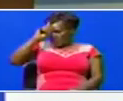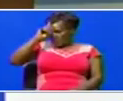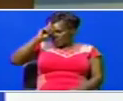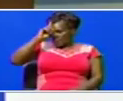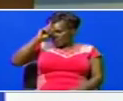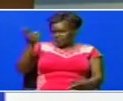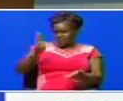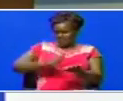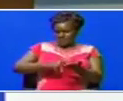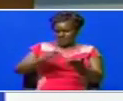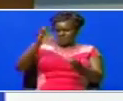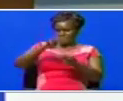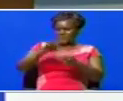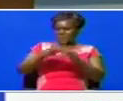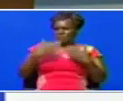registered voters,